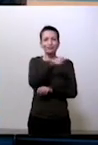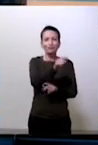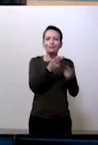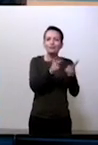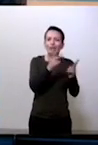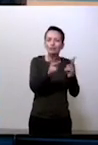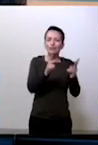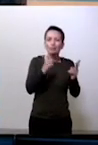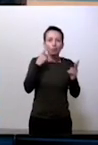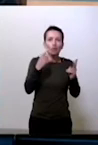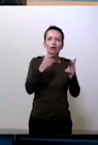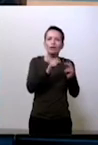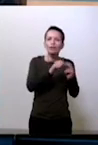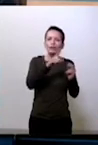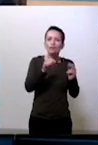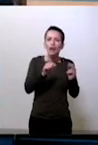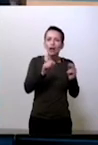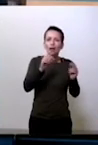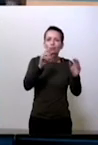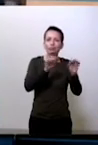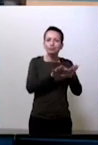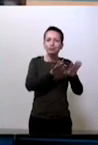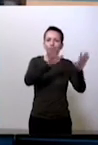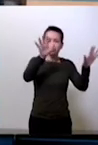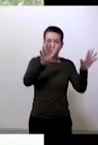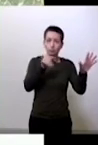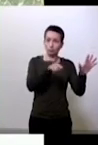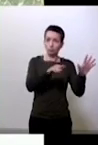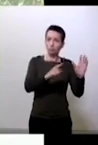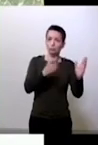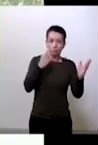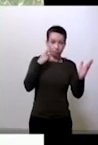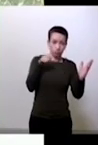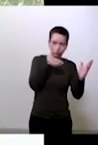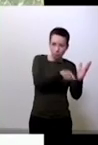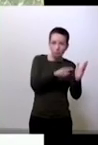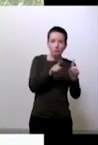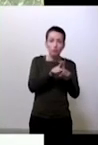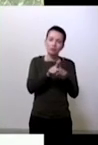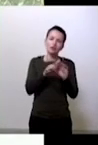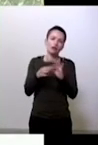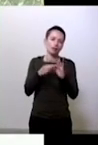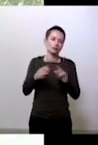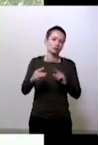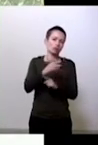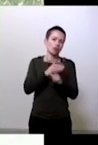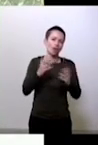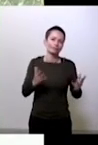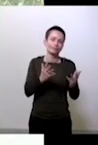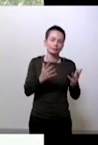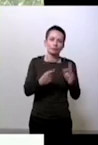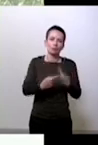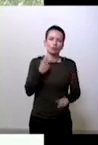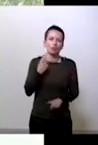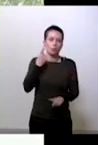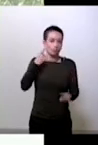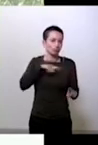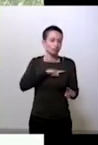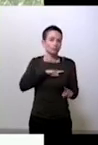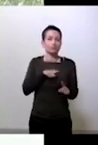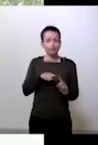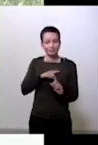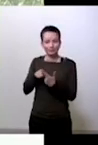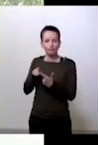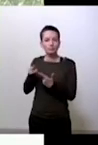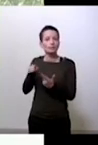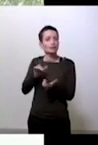végétaliser, qui permet la végétalisation, mais qui surtout permet le lien social. Et c'est important aussi pour nous. Et enfin, toujours